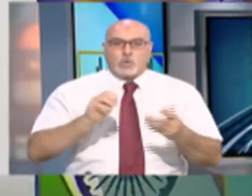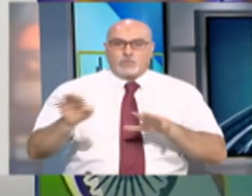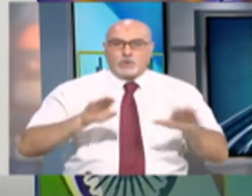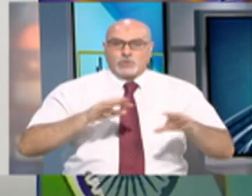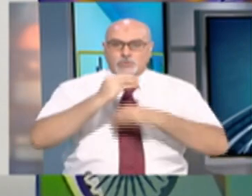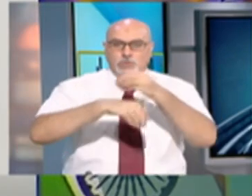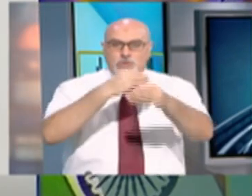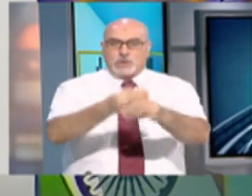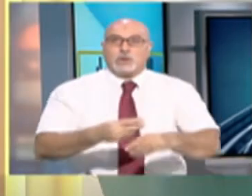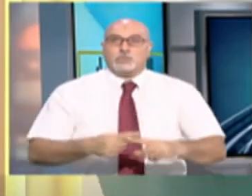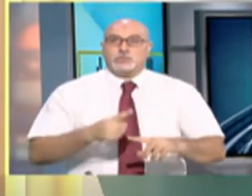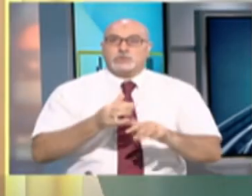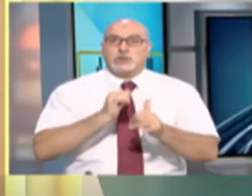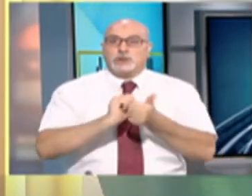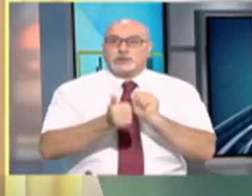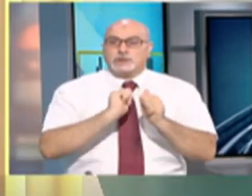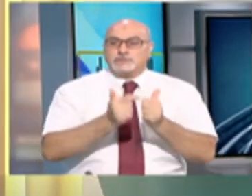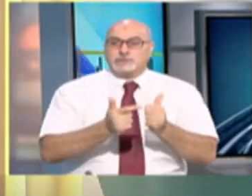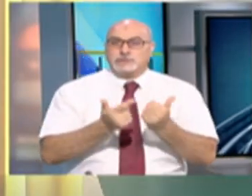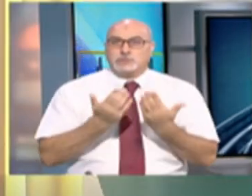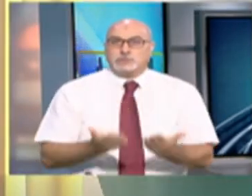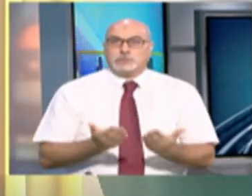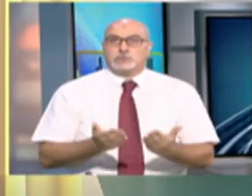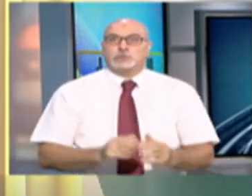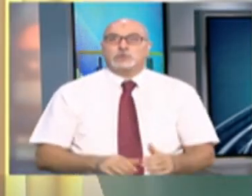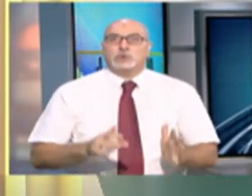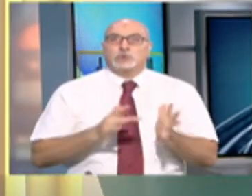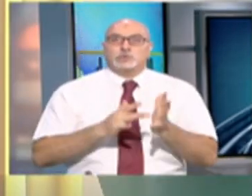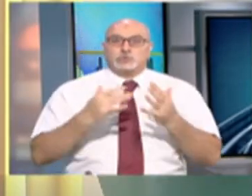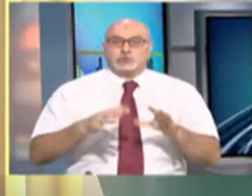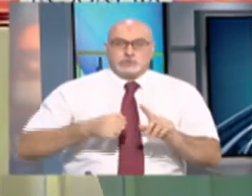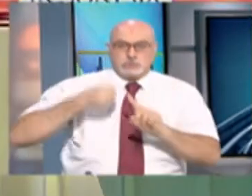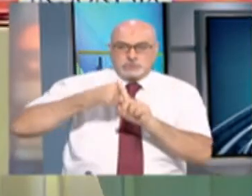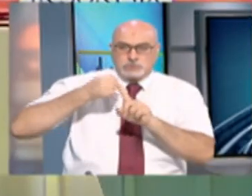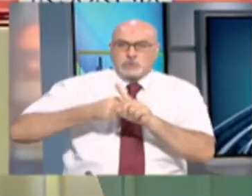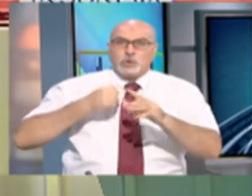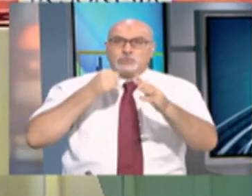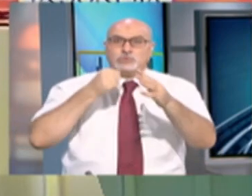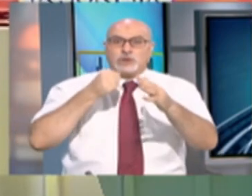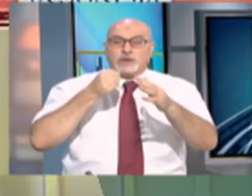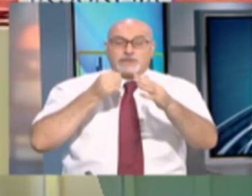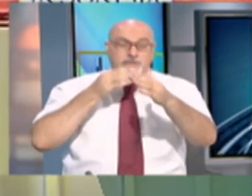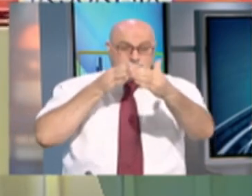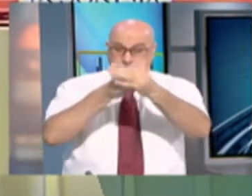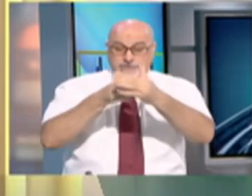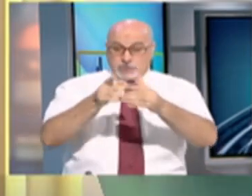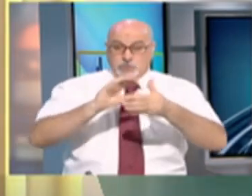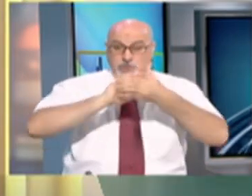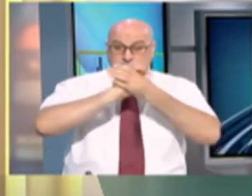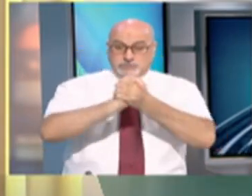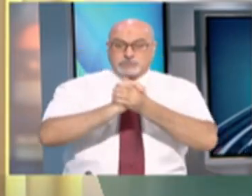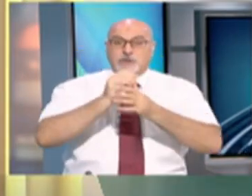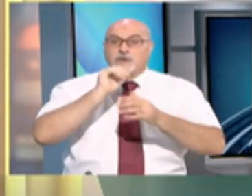بل تحديات الأوضاع الراهنة التي تواجه الجهود الرامية لإحلال السلم وإنهاء